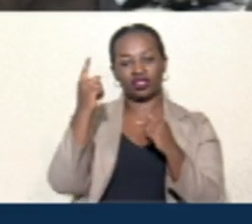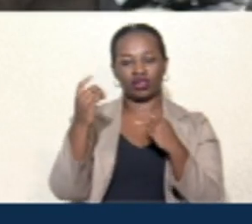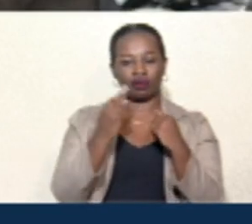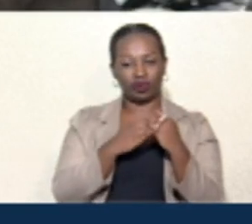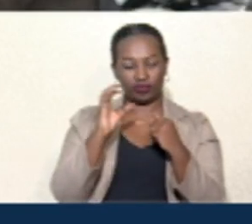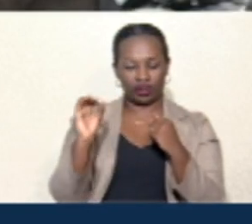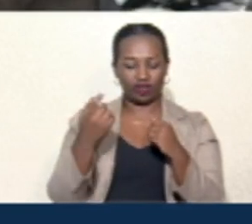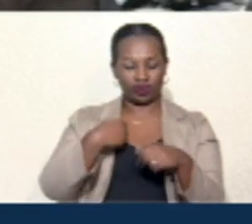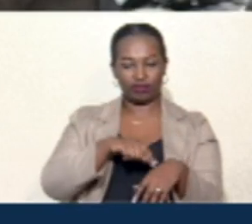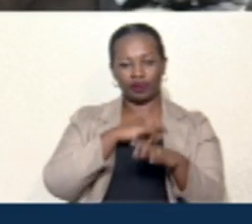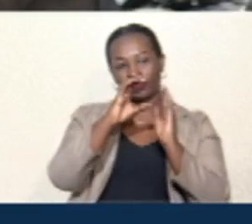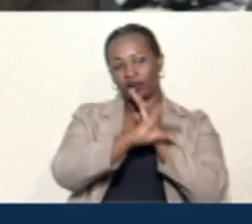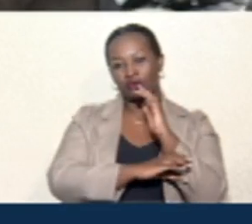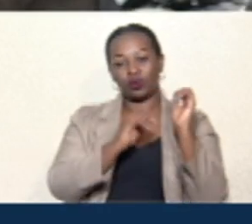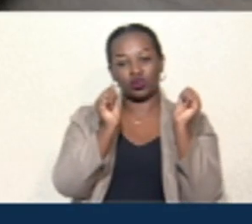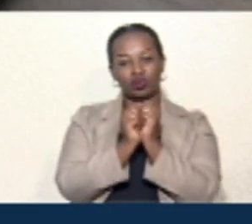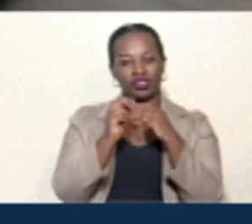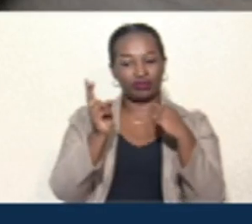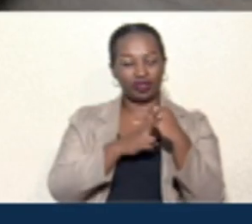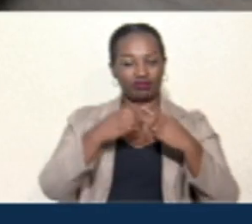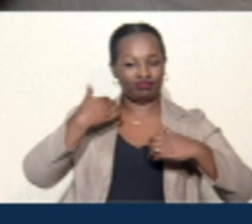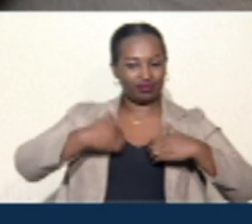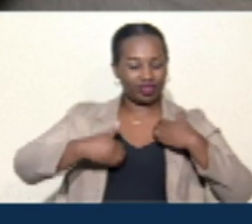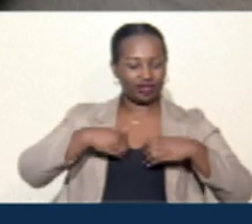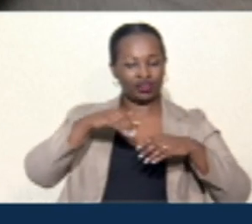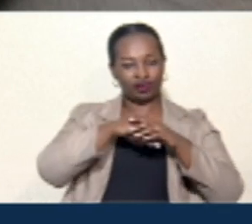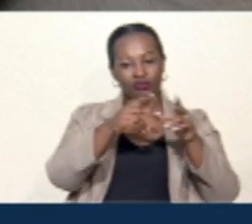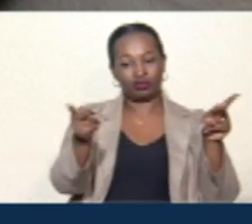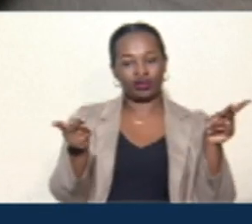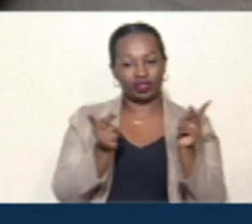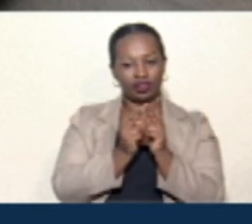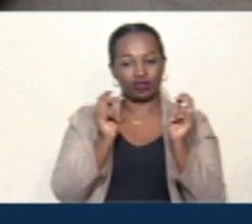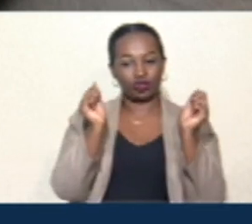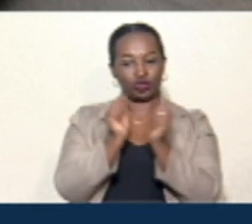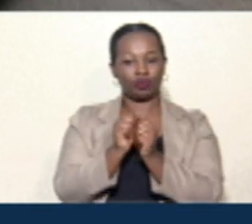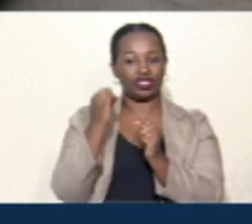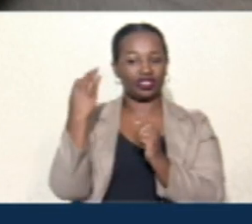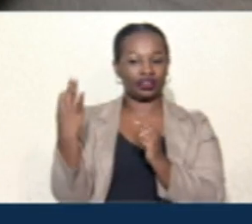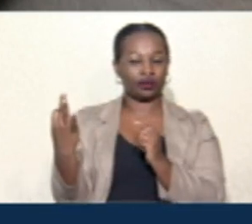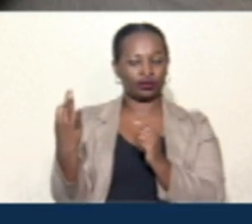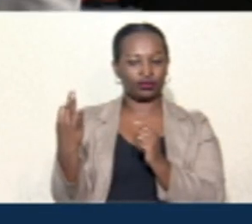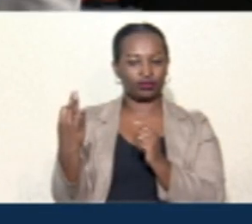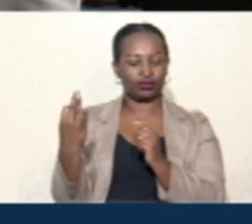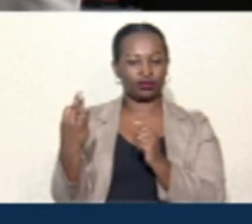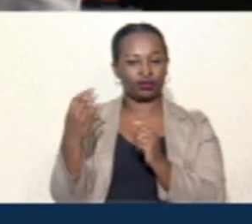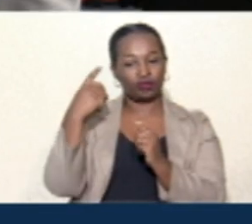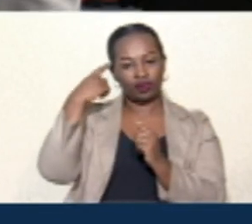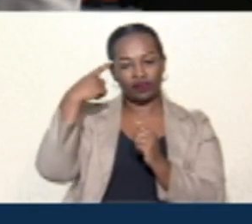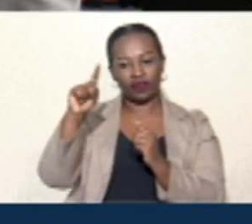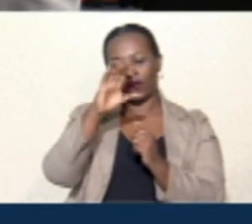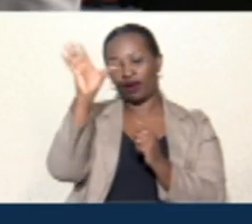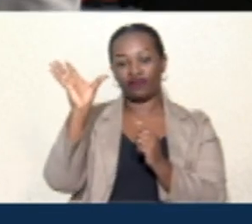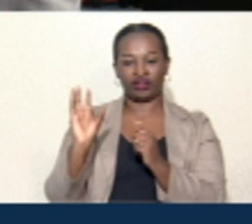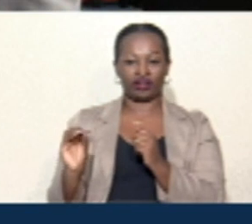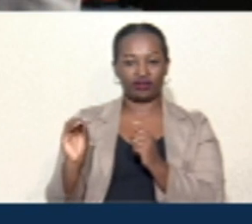twari ibihugu bigera muri 17 bihatanira ku myanya igera kuri 13 ihariwe umugabane wa